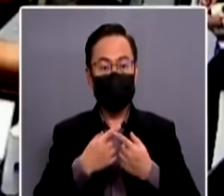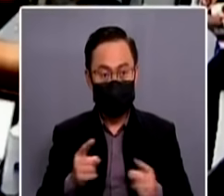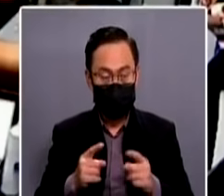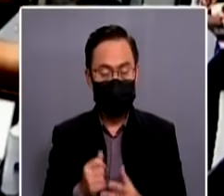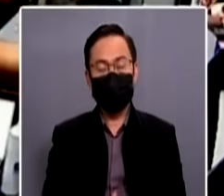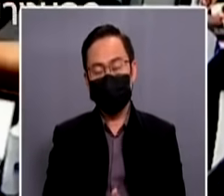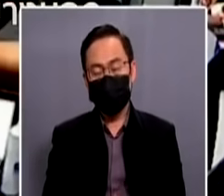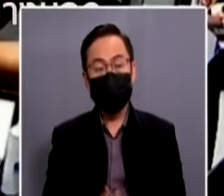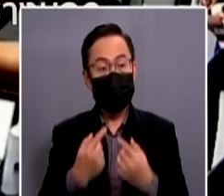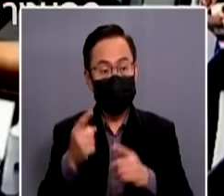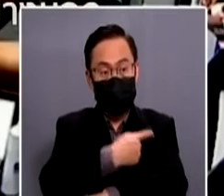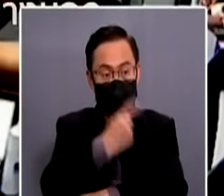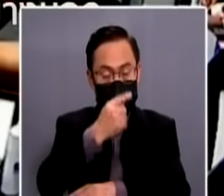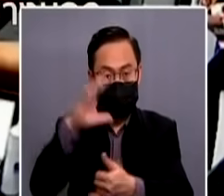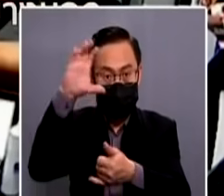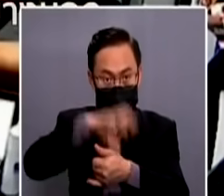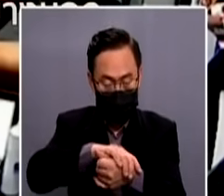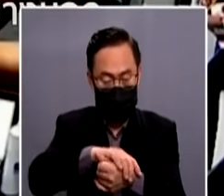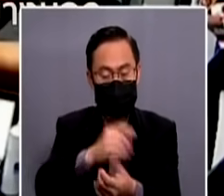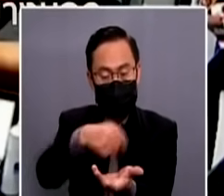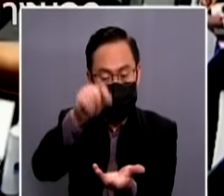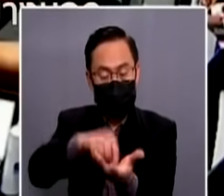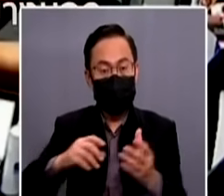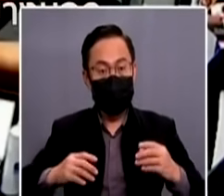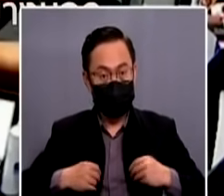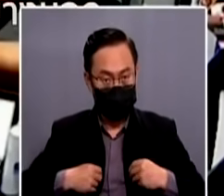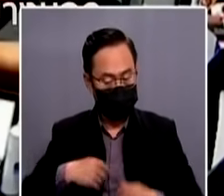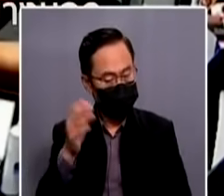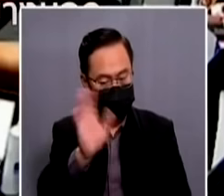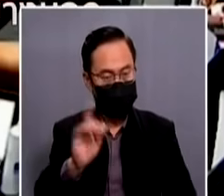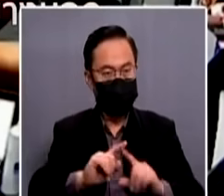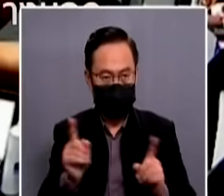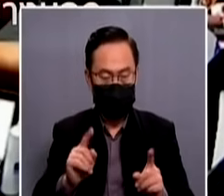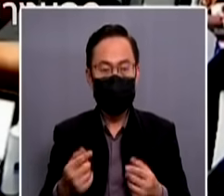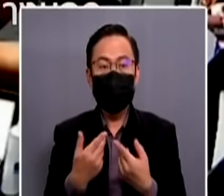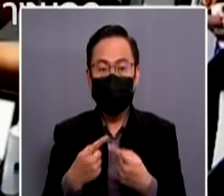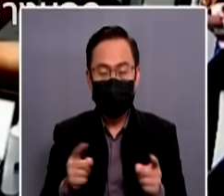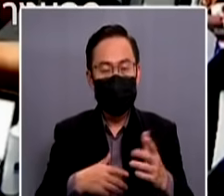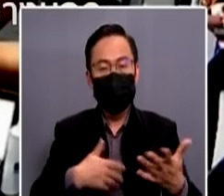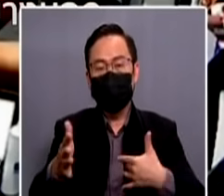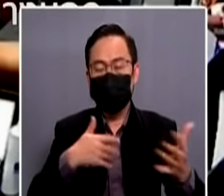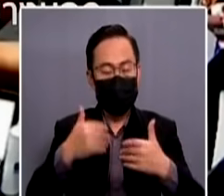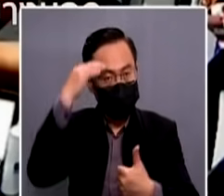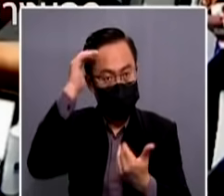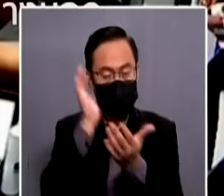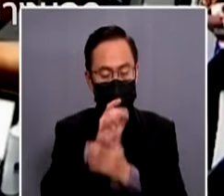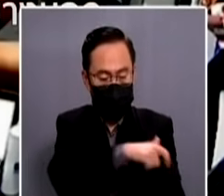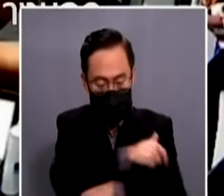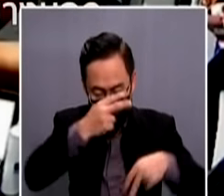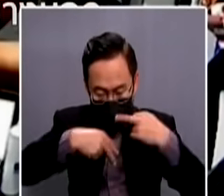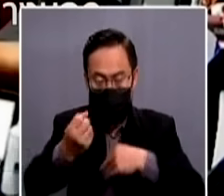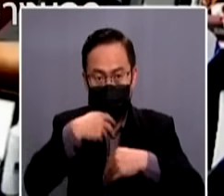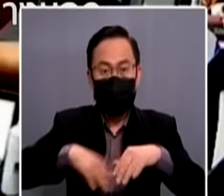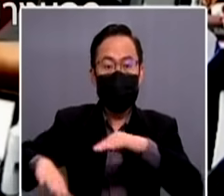ราบคำในการสำนวนคดีแล้วเนี่ยนะคะคุณผู้ชมตำรวจเลยบอกว่าขอให้มั่นใจเถอะเพราะว่าหลักฐานทุกอย่างมันมีพร้อมนะคะหลักฐานจะเป็นกล้องว